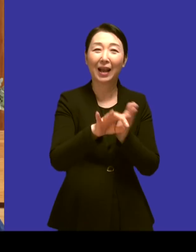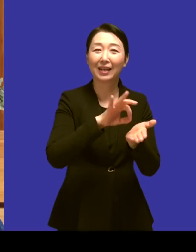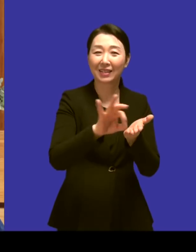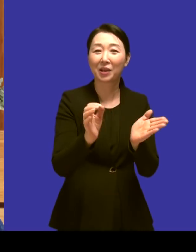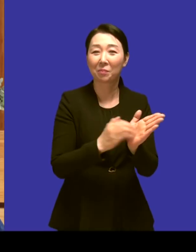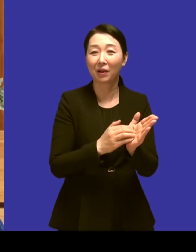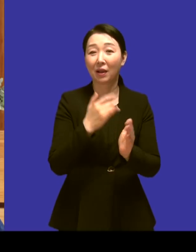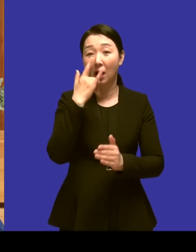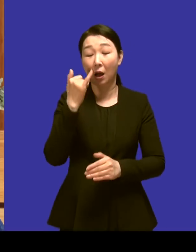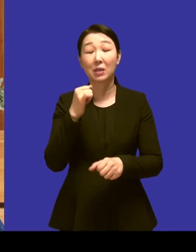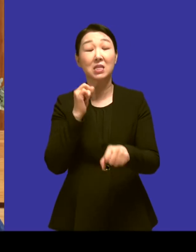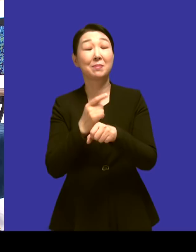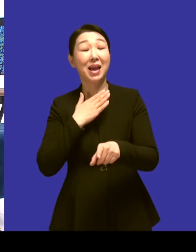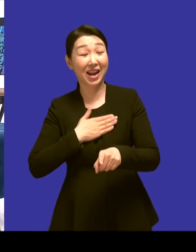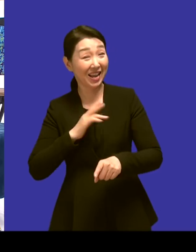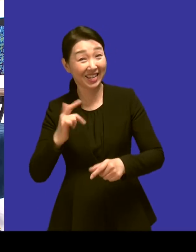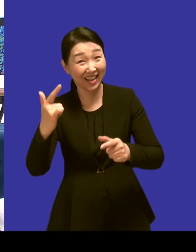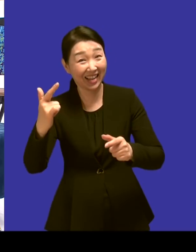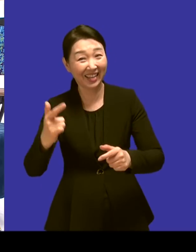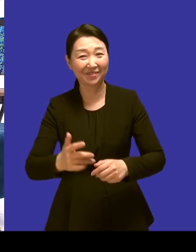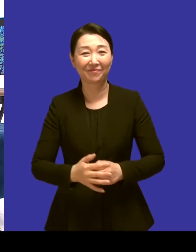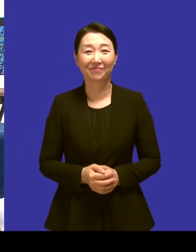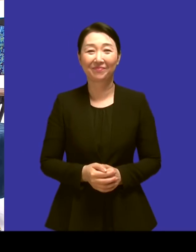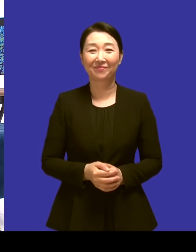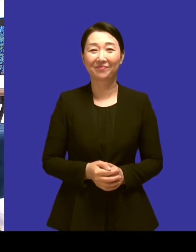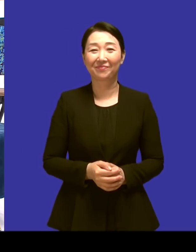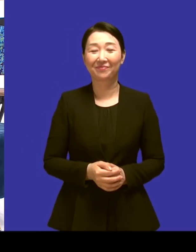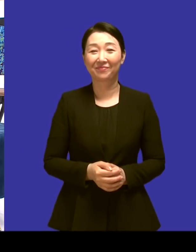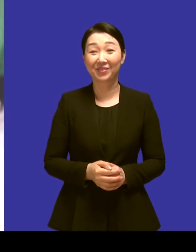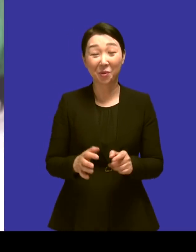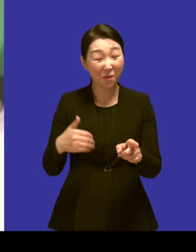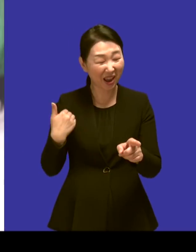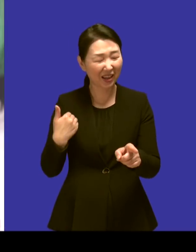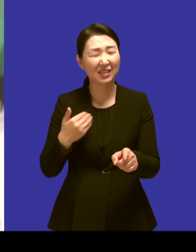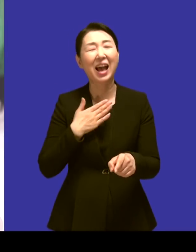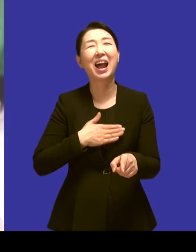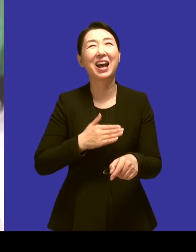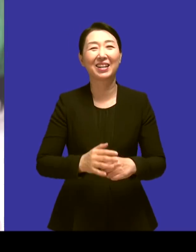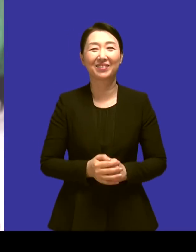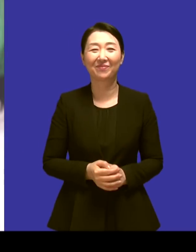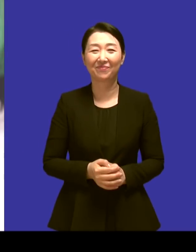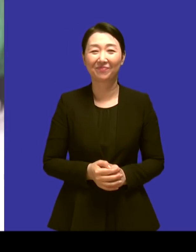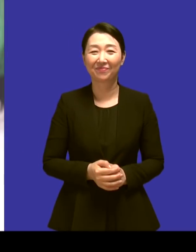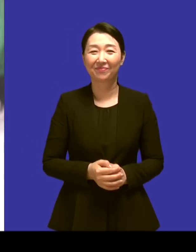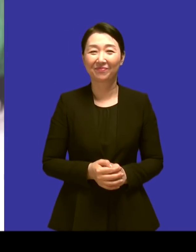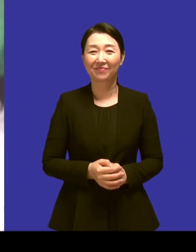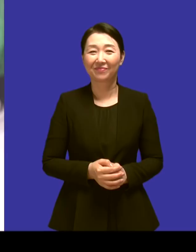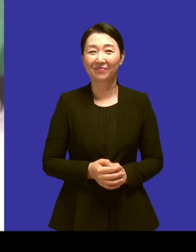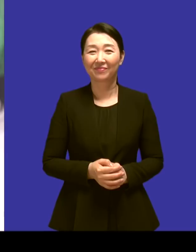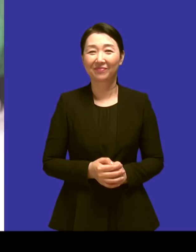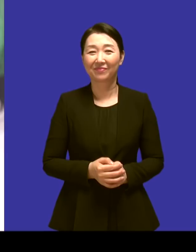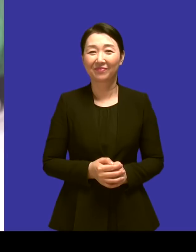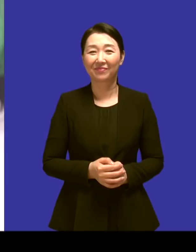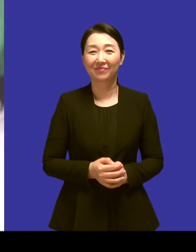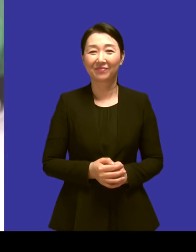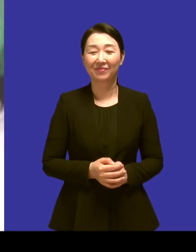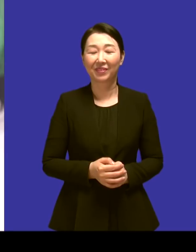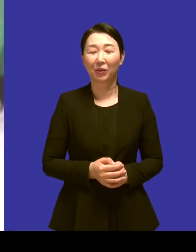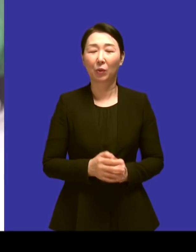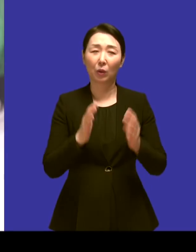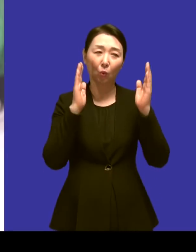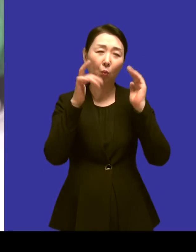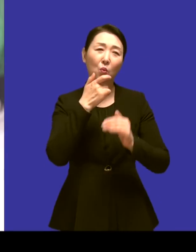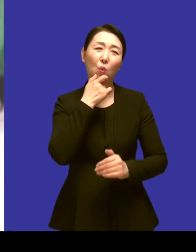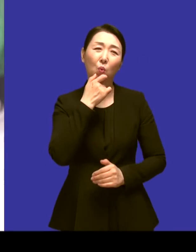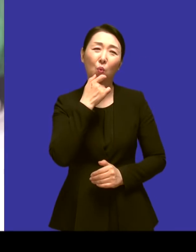반전은 아버지가 다 알고 있다. 더 반전이죠. 진짜 모르는 줄 알고 알았지. 있었다. 그렇게 학업은 최대한 하고 싶지